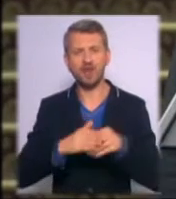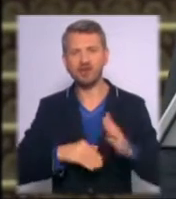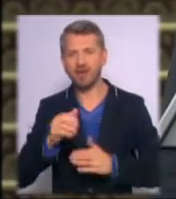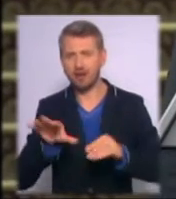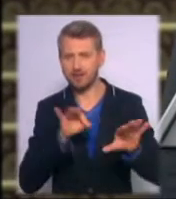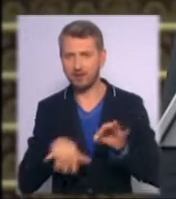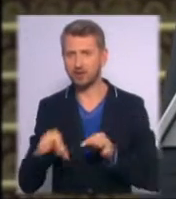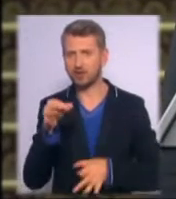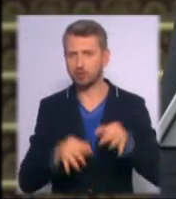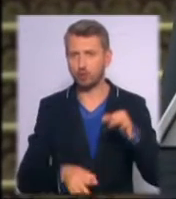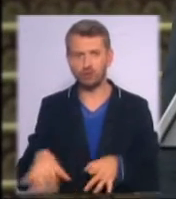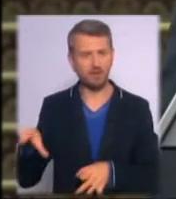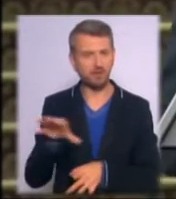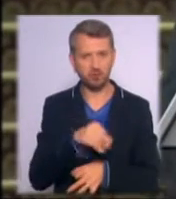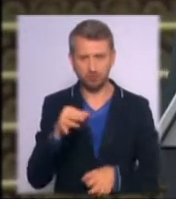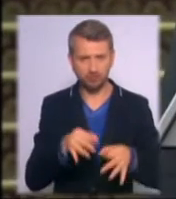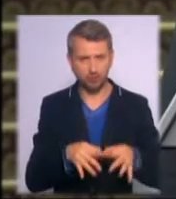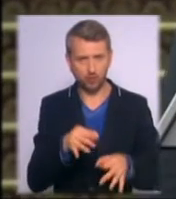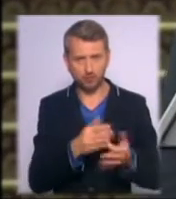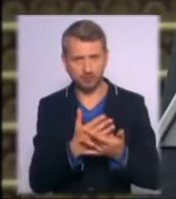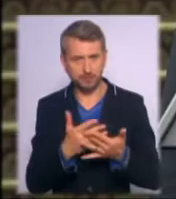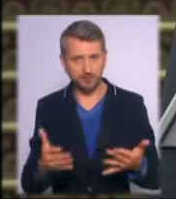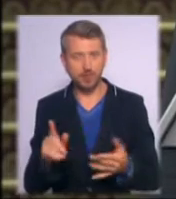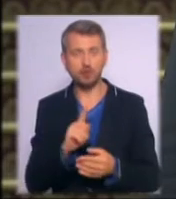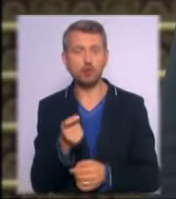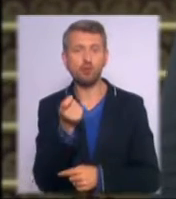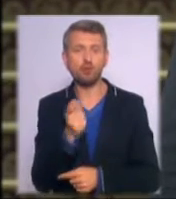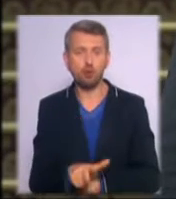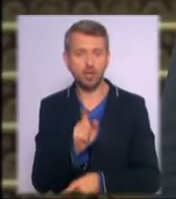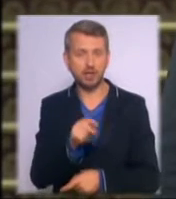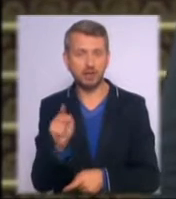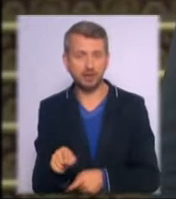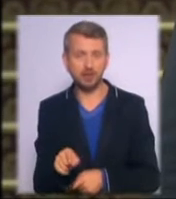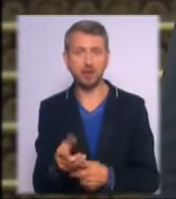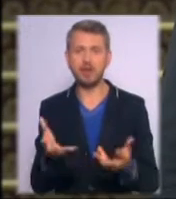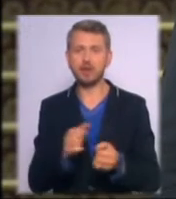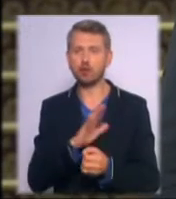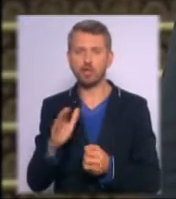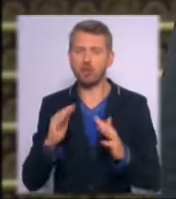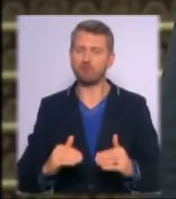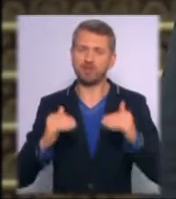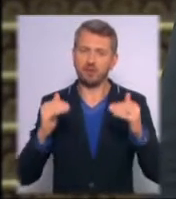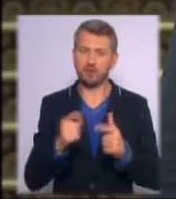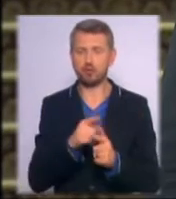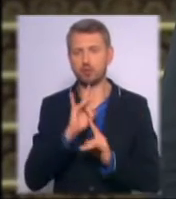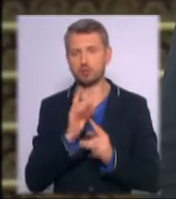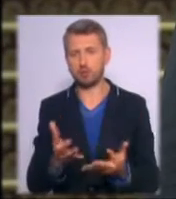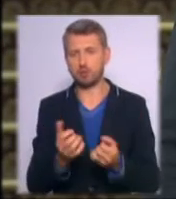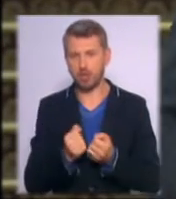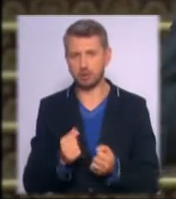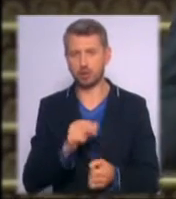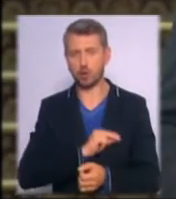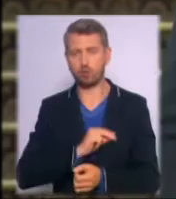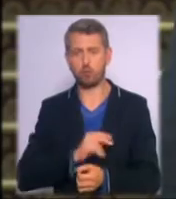всієї суддівської гілки влади, щоб жоден з них, з тих суддів, не отримав підвищення або не буде прийнятий на роботу без того, як він не